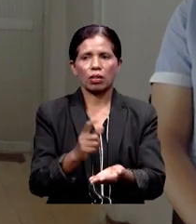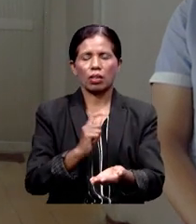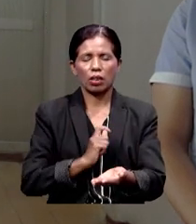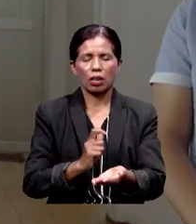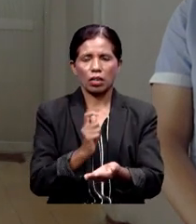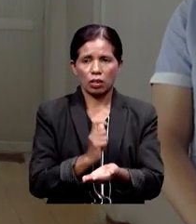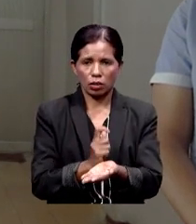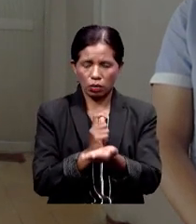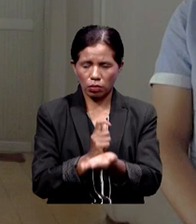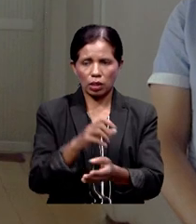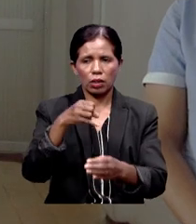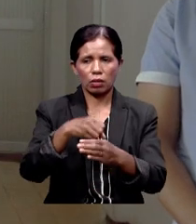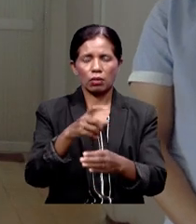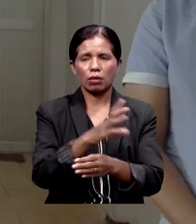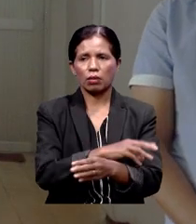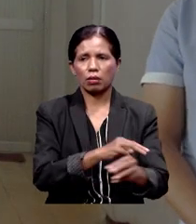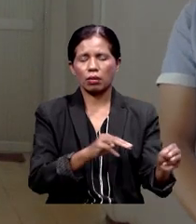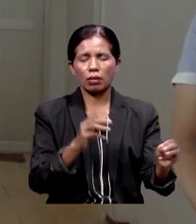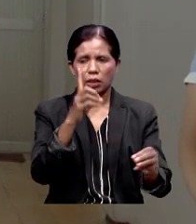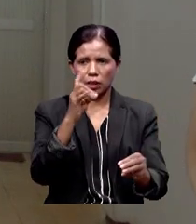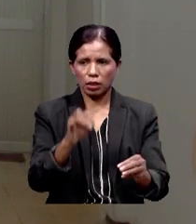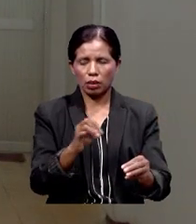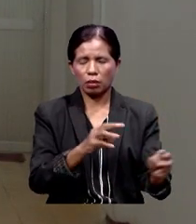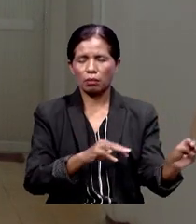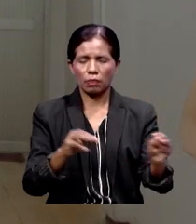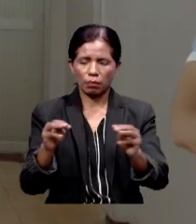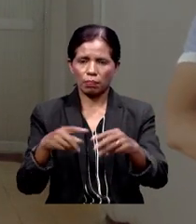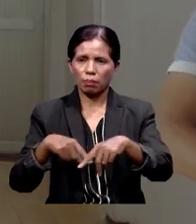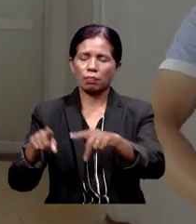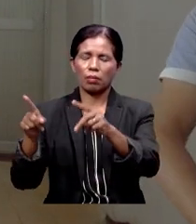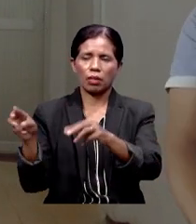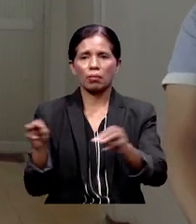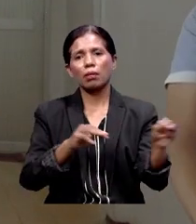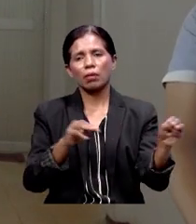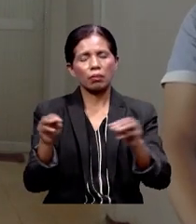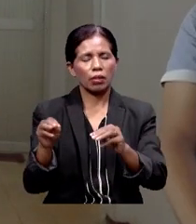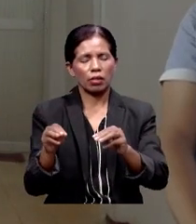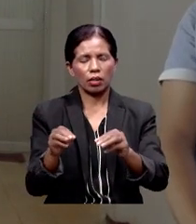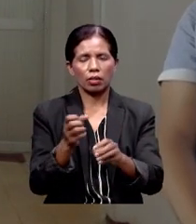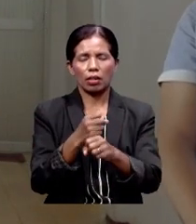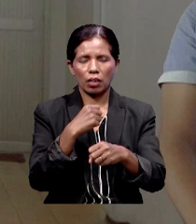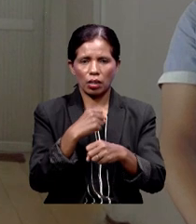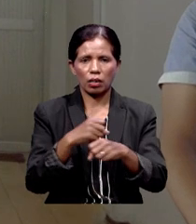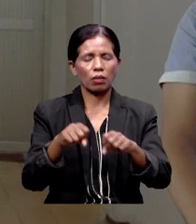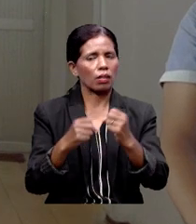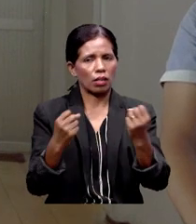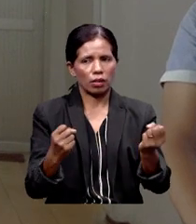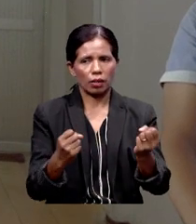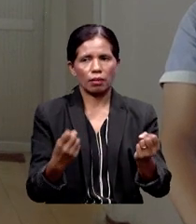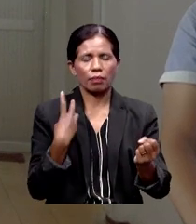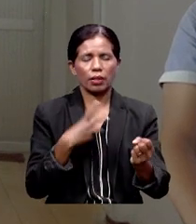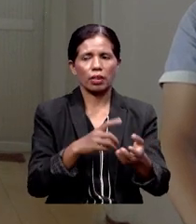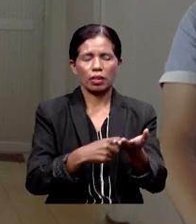dili halon movimentu ka mobil na fatim banyar neram dorne antam hetang estragos nebe provisormente teknikus